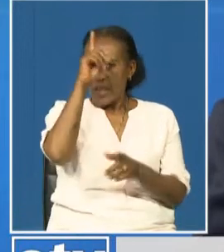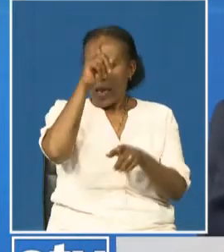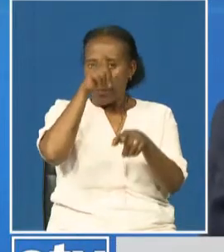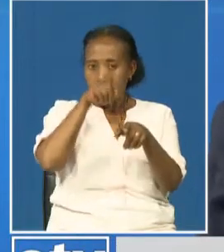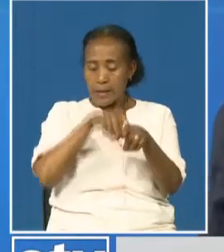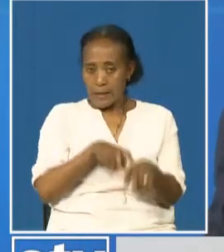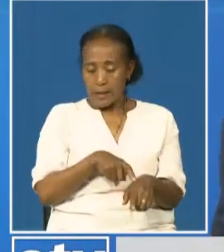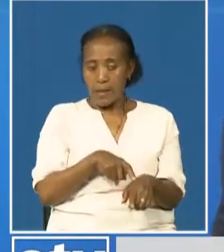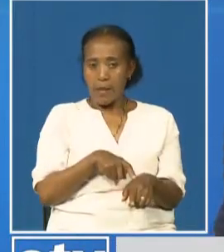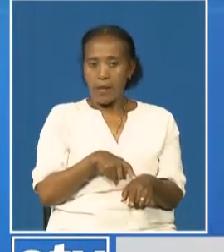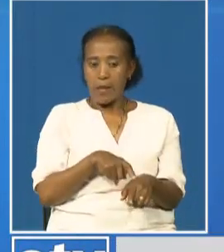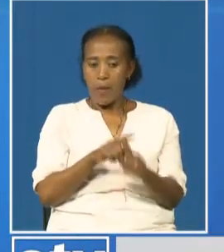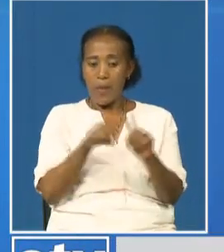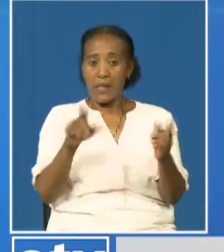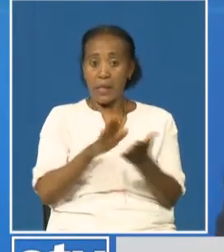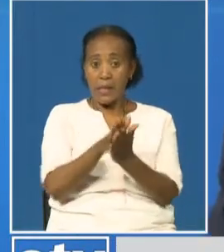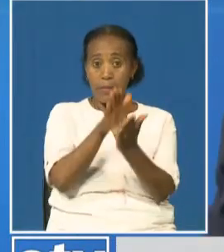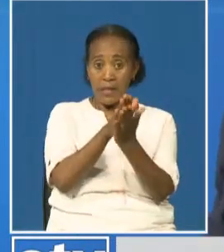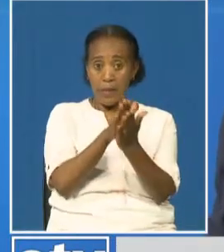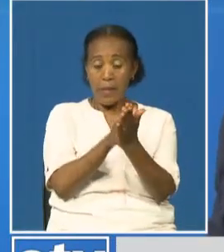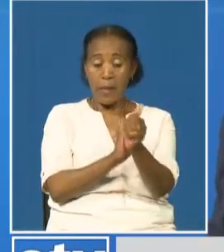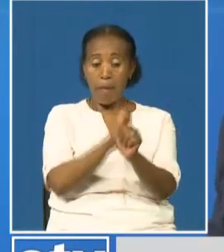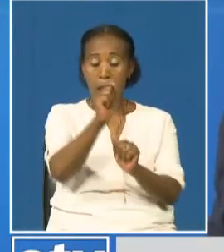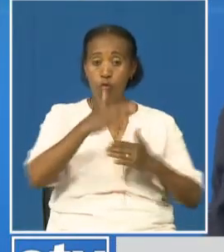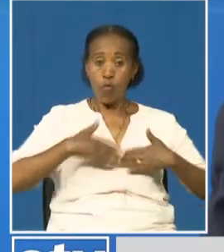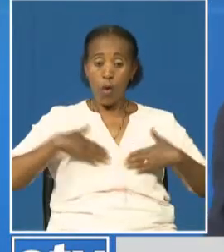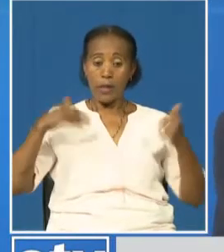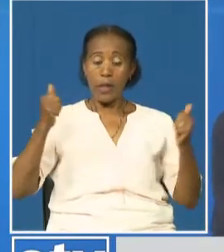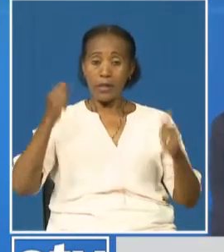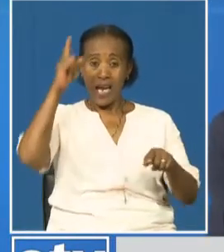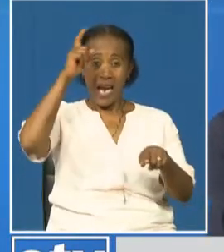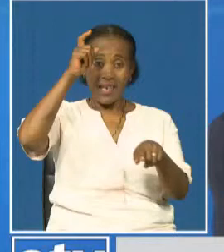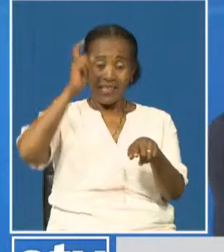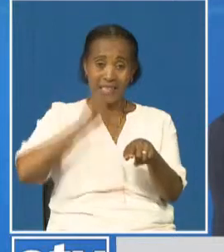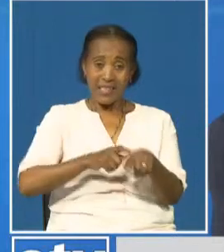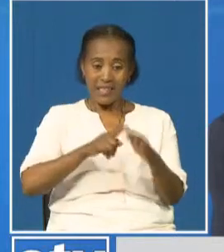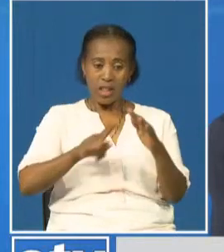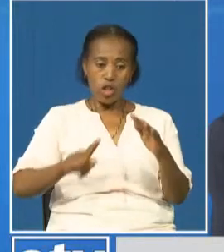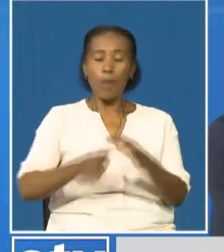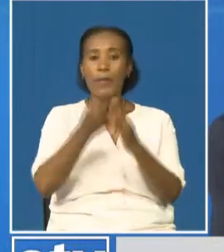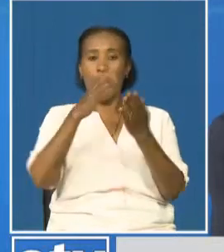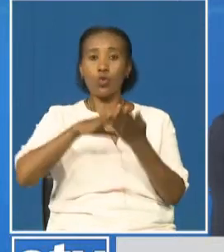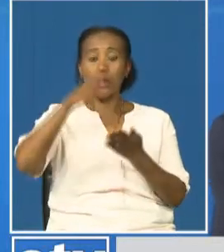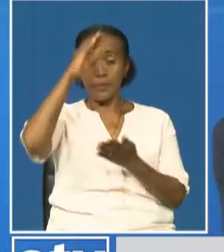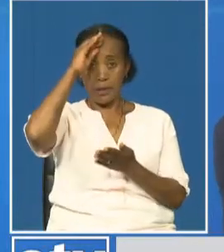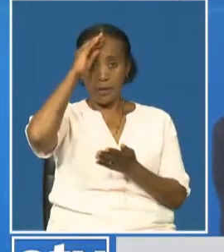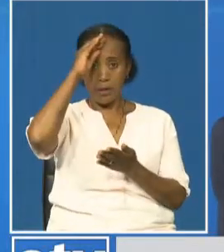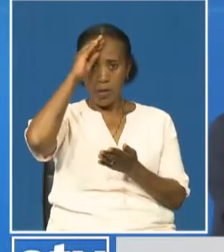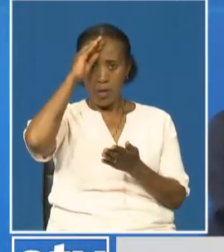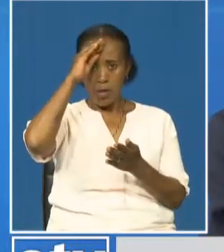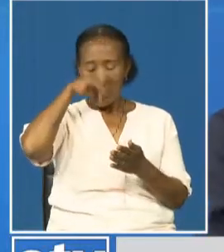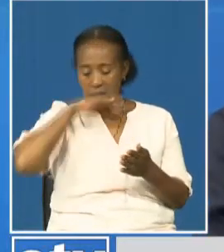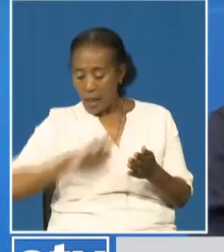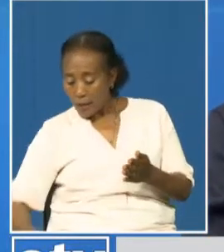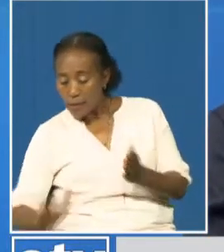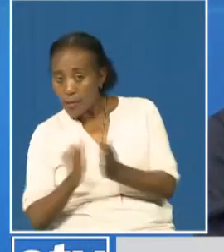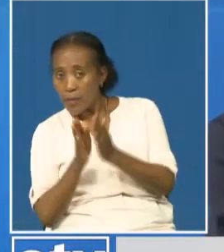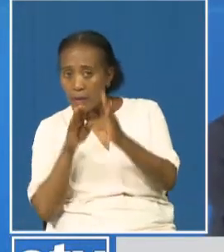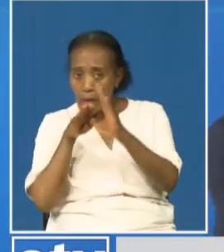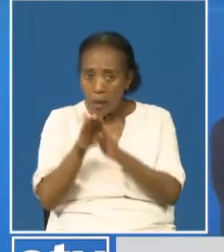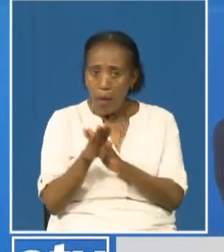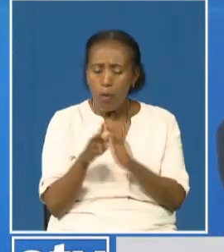ጊዜ በተለይ በትምህርት ቤት የሚያልፉ ወጣቶች አንድ ጊዜ ይጀምራሉ ትምህርት፣ መዋለ ህጻናት ይገባሉ፣